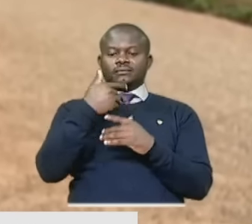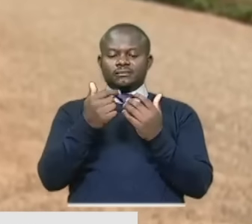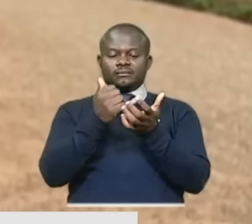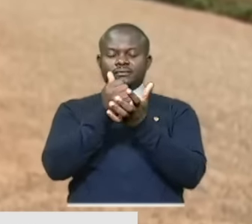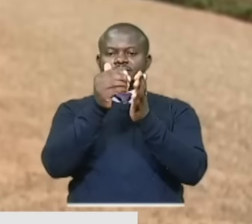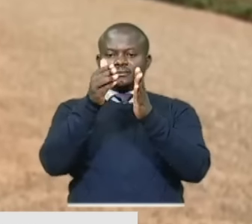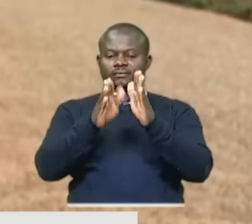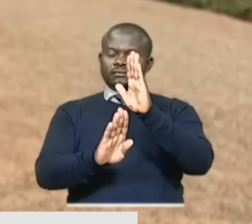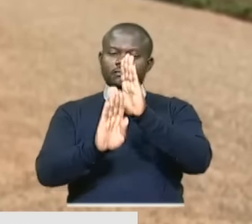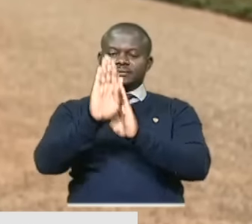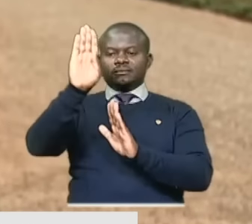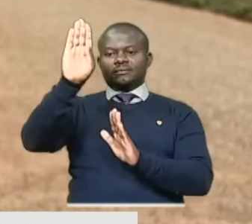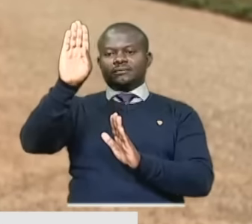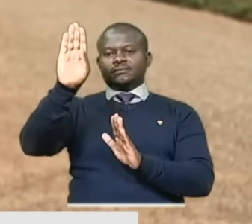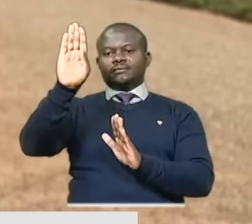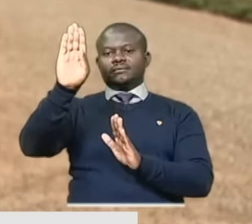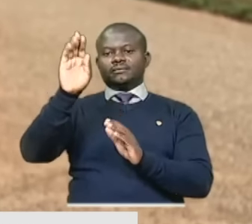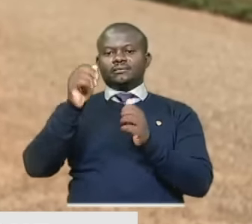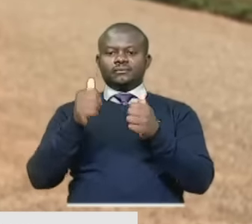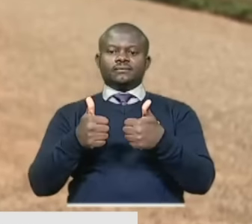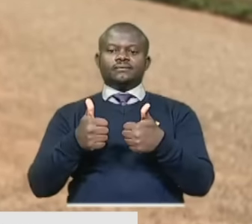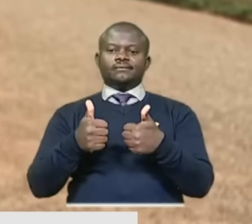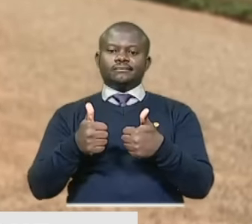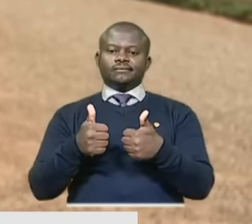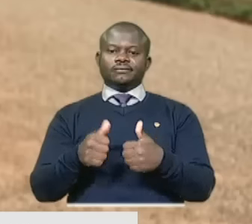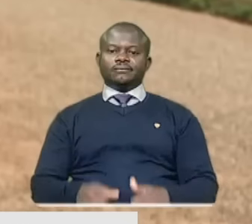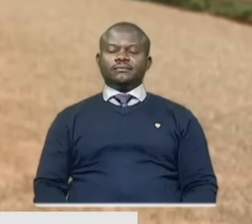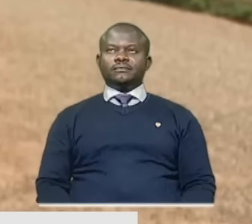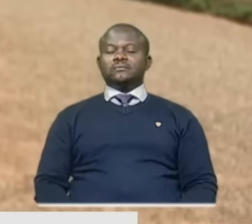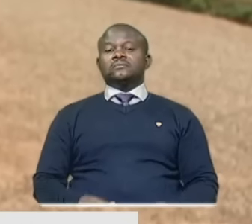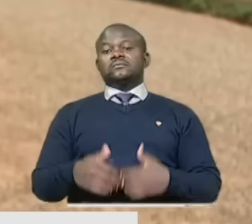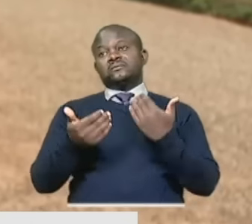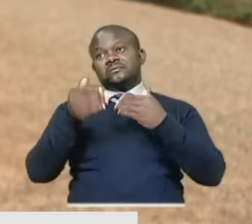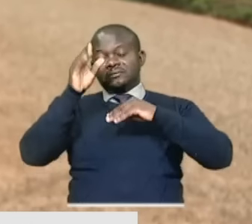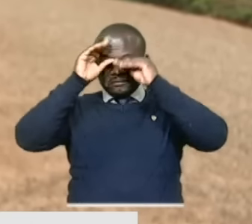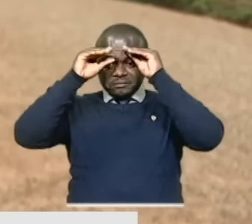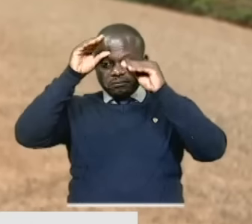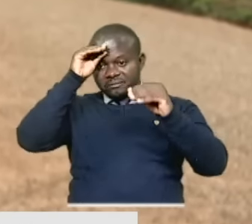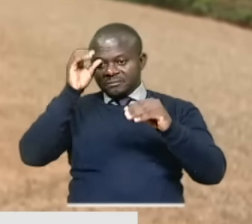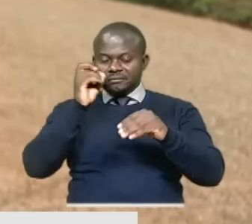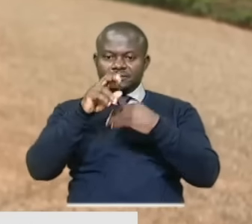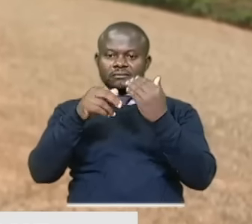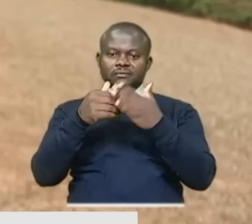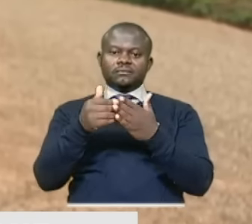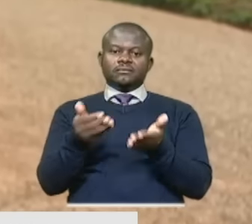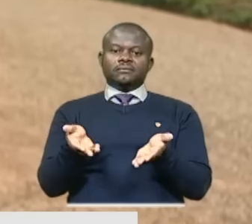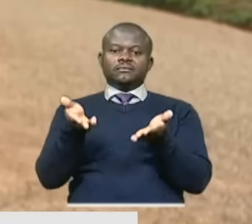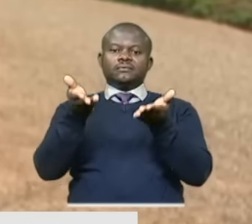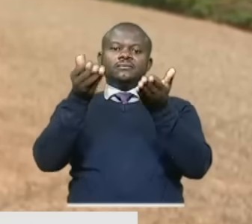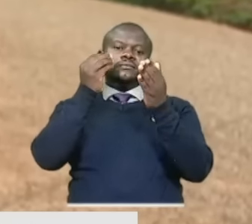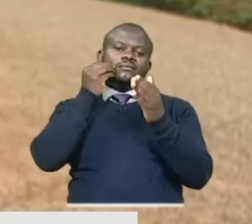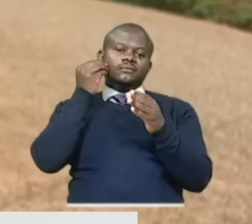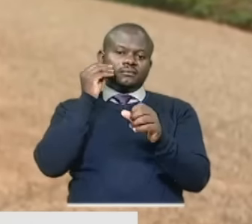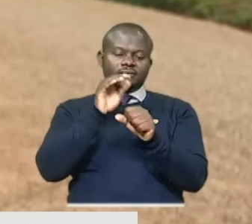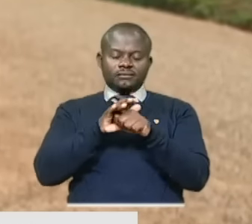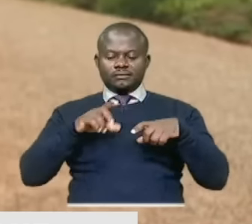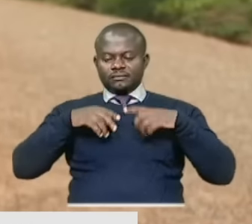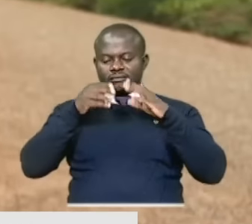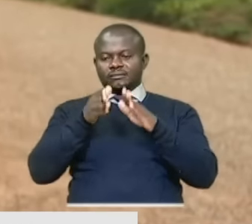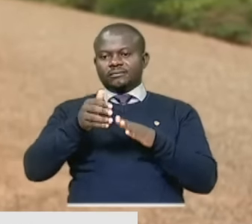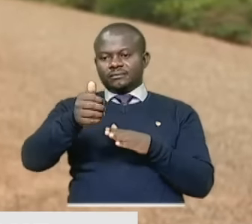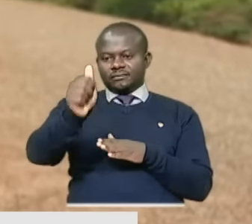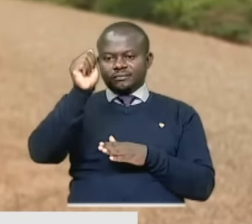umuntu mu mibereho haba kwiga cyangwa no kuzamura urugo cyangwa imibereho y'umuntu ku giti